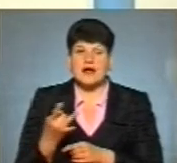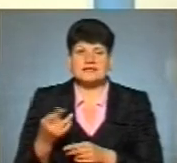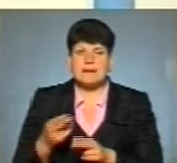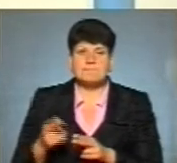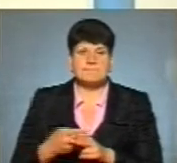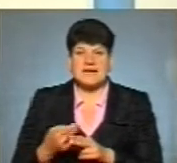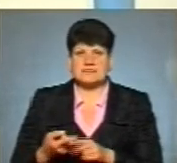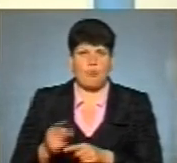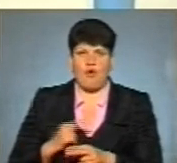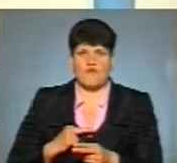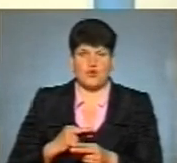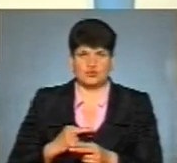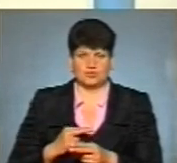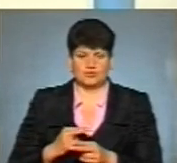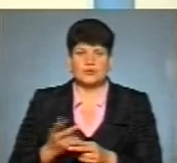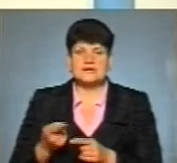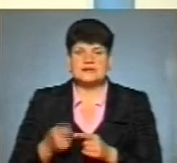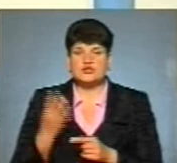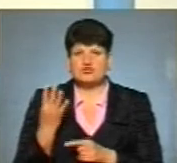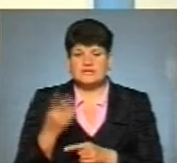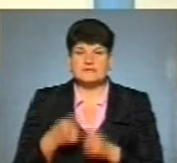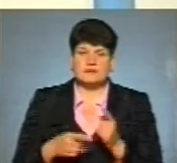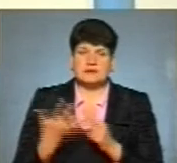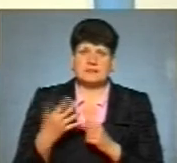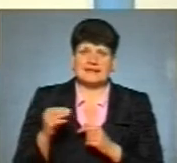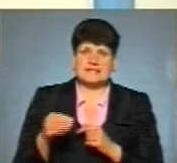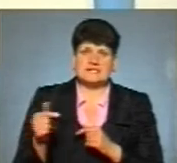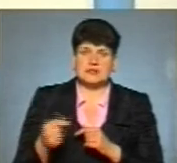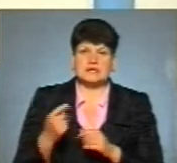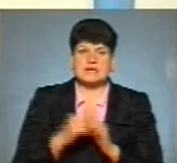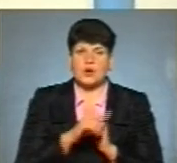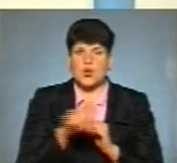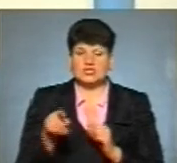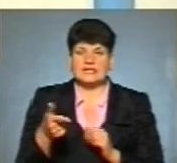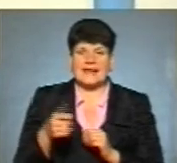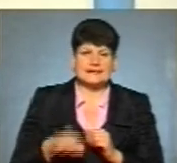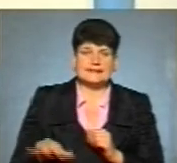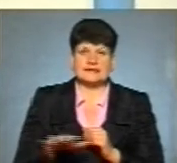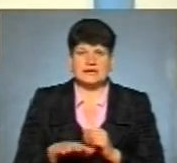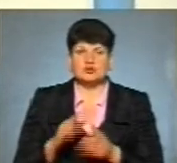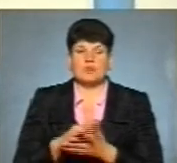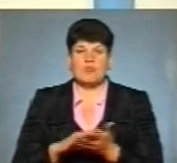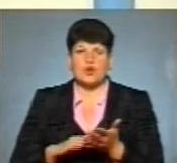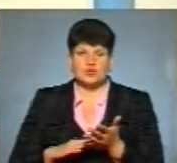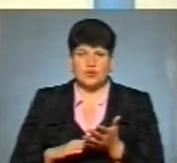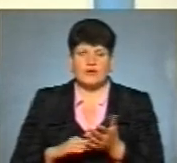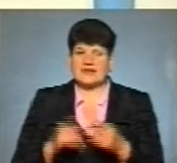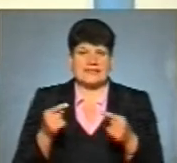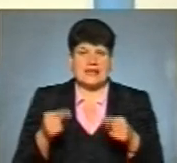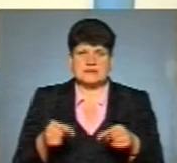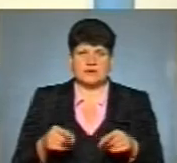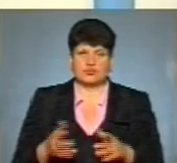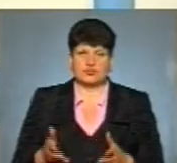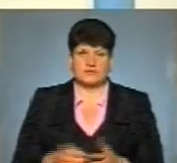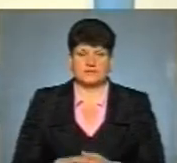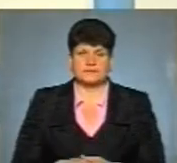безповоротній основі допомогу в розмірі 4,5-5 тисяч гривень на кожен гектар аграріям для того, щоб продовжити і не